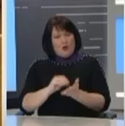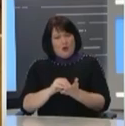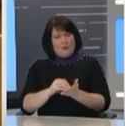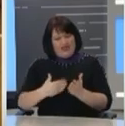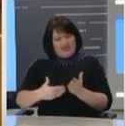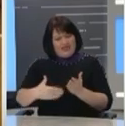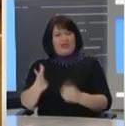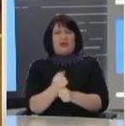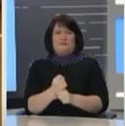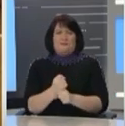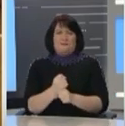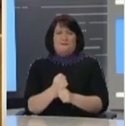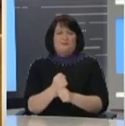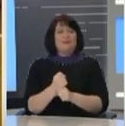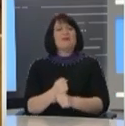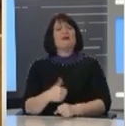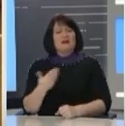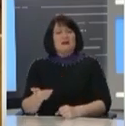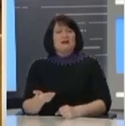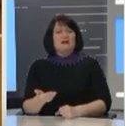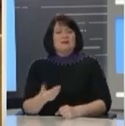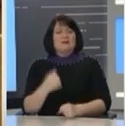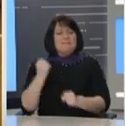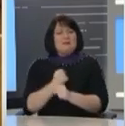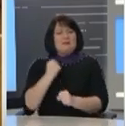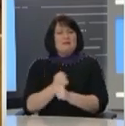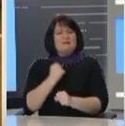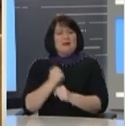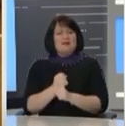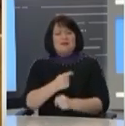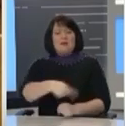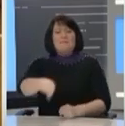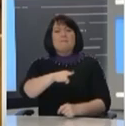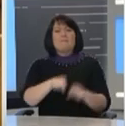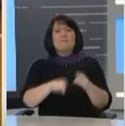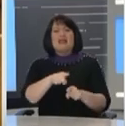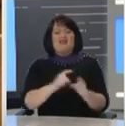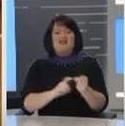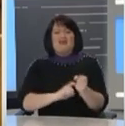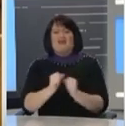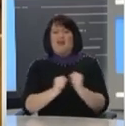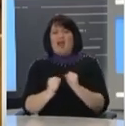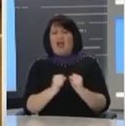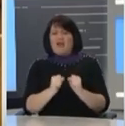καταφέρουμε και θα το καταφέρουμε σε πείσμα αυτών που σήμερα βρίσκονται και σε εκνευρισμό